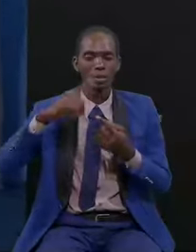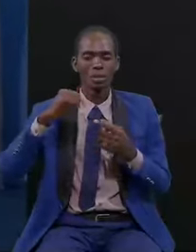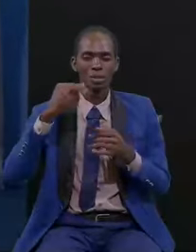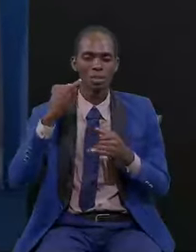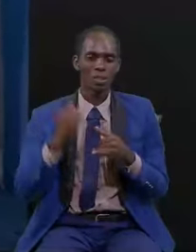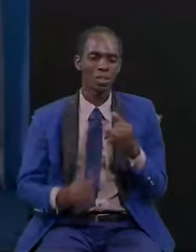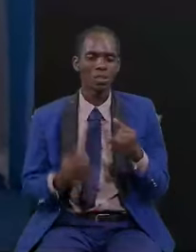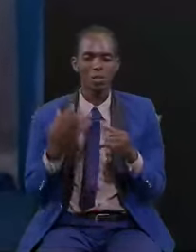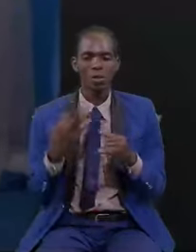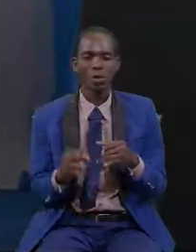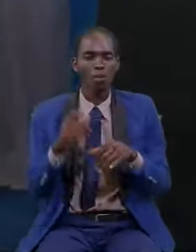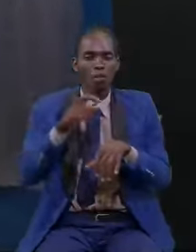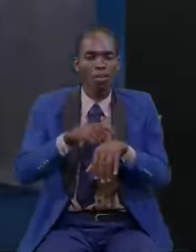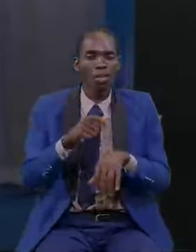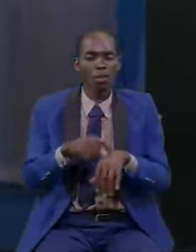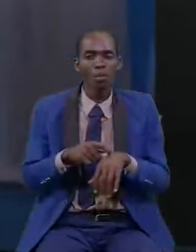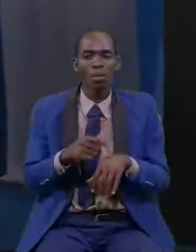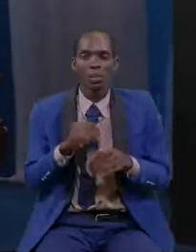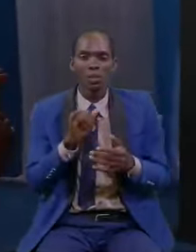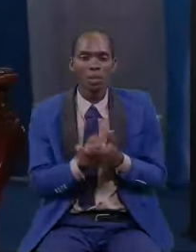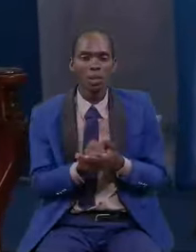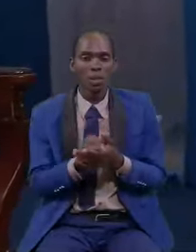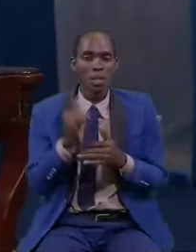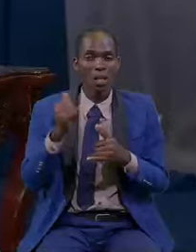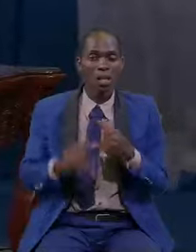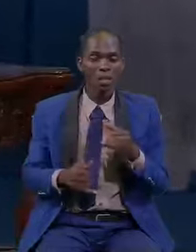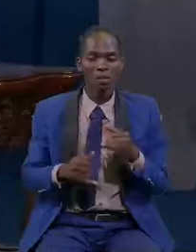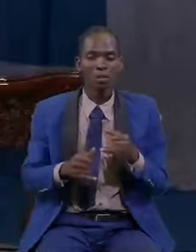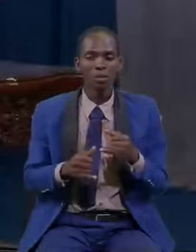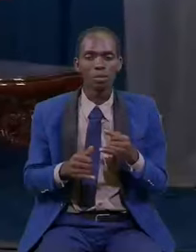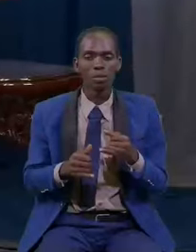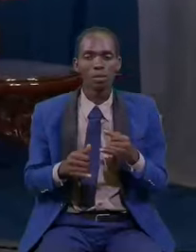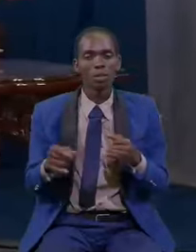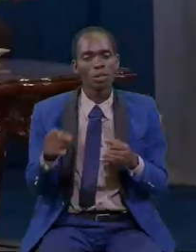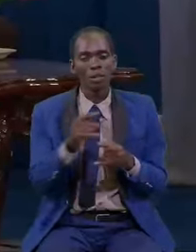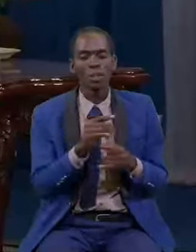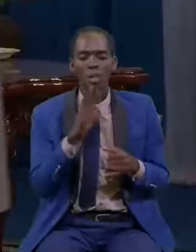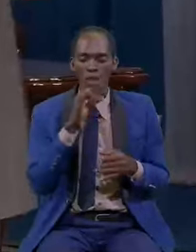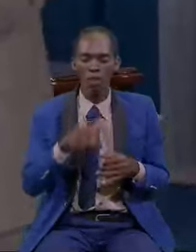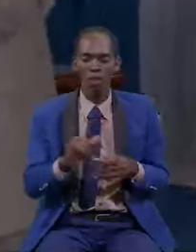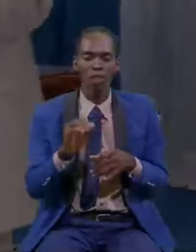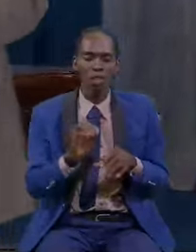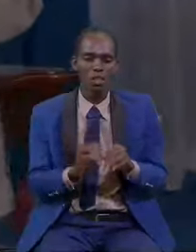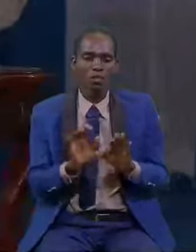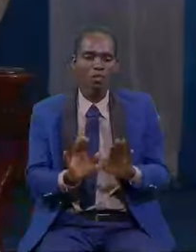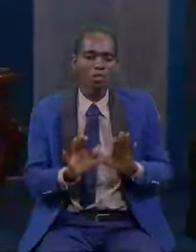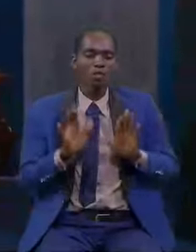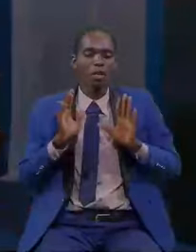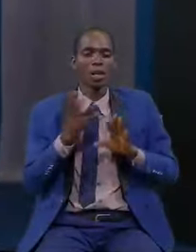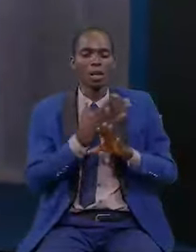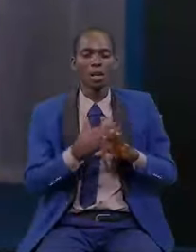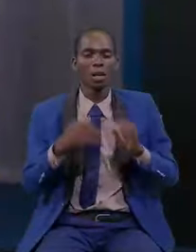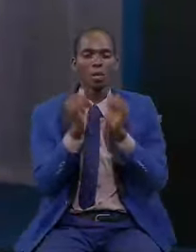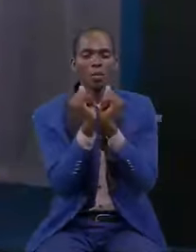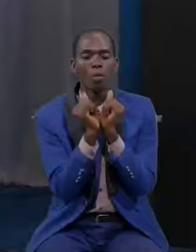fin de votre jour, et cette fin-là, alors vous êtes toujours dans la crainte de la servitude.